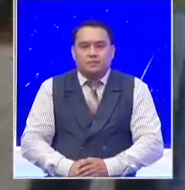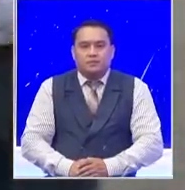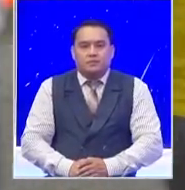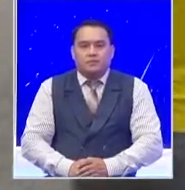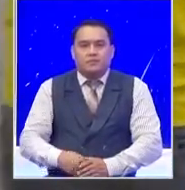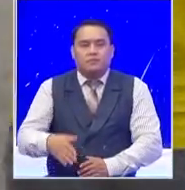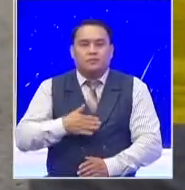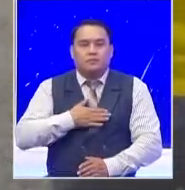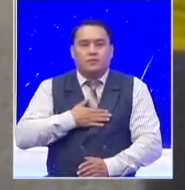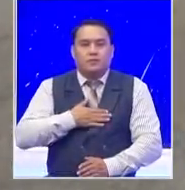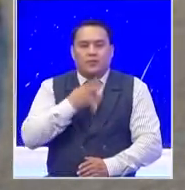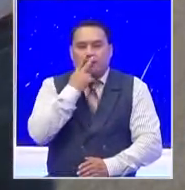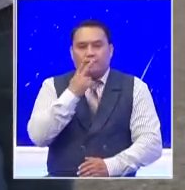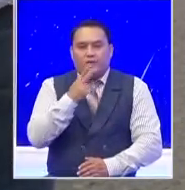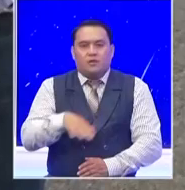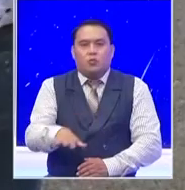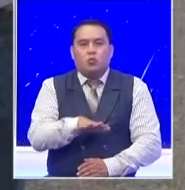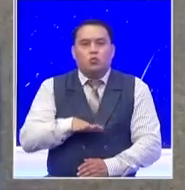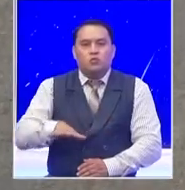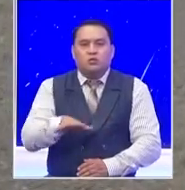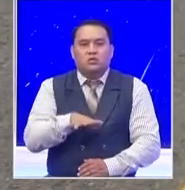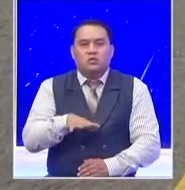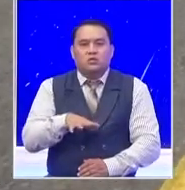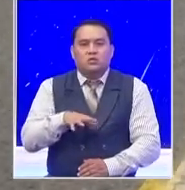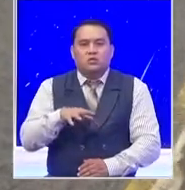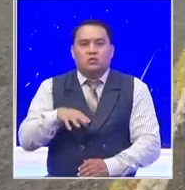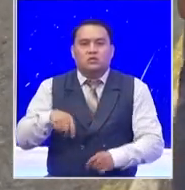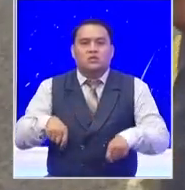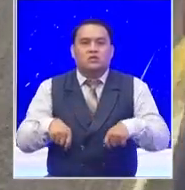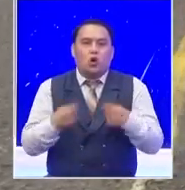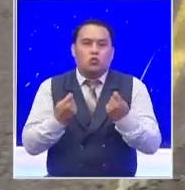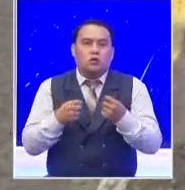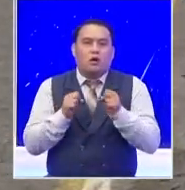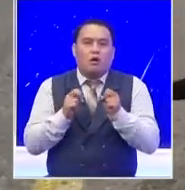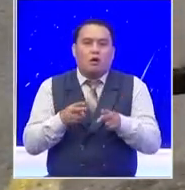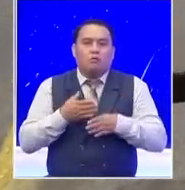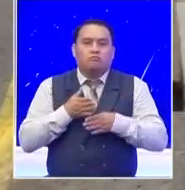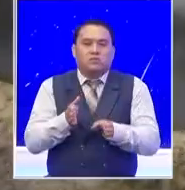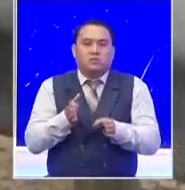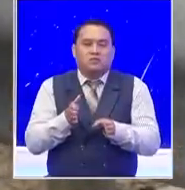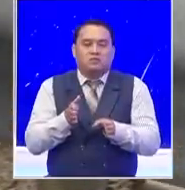месте данного участка дефекты. В виде промойны,